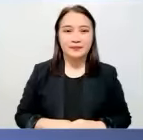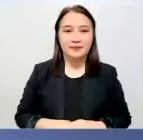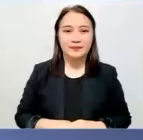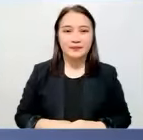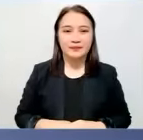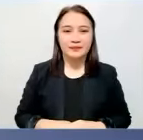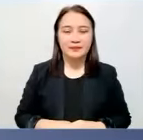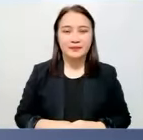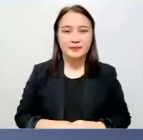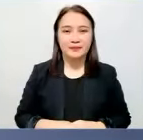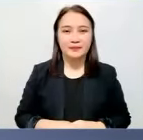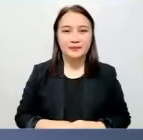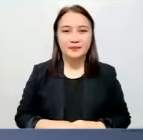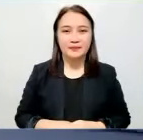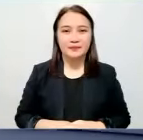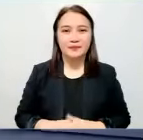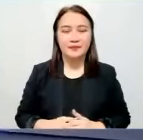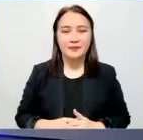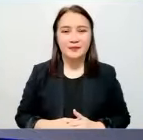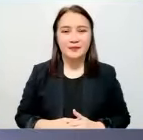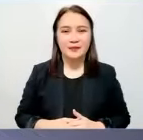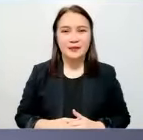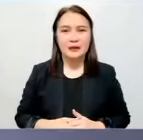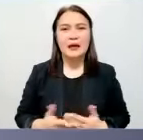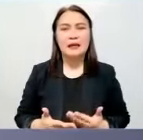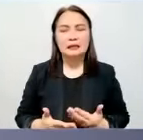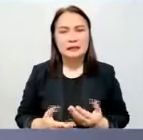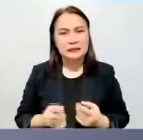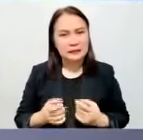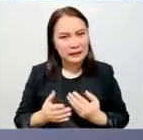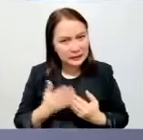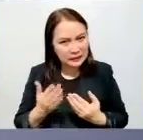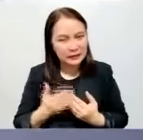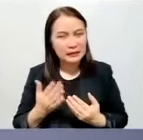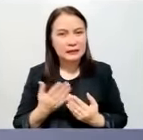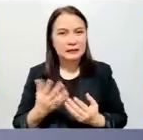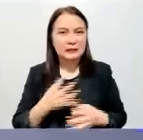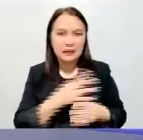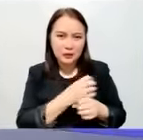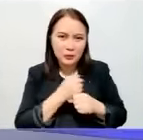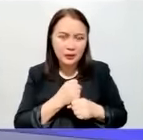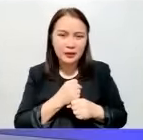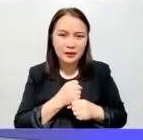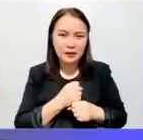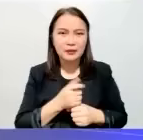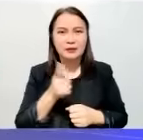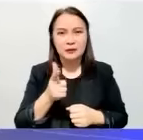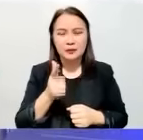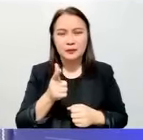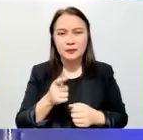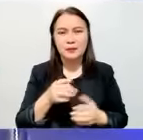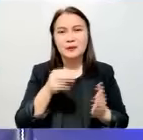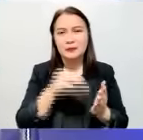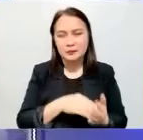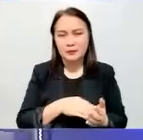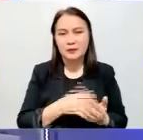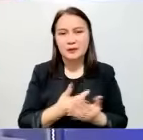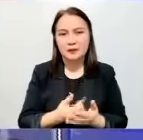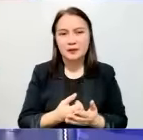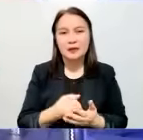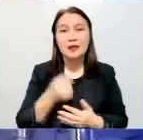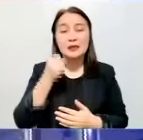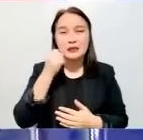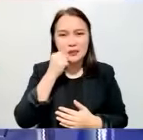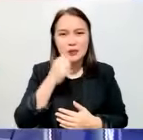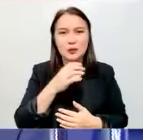Walang kahirap-hirap na tinangay ng isang lalaki ang halos 20,000 pisong kinita ng mag-asawang senior citizen sa kanilang sari-sari